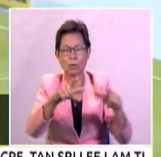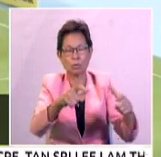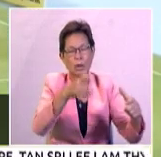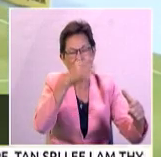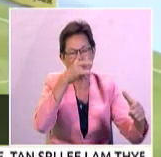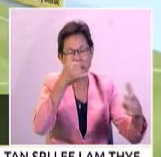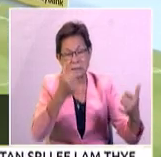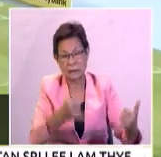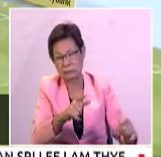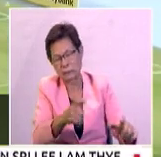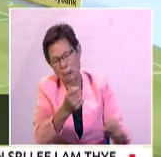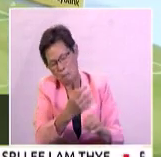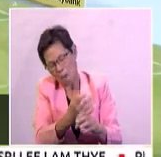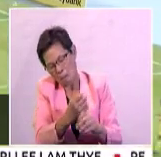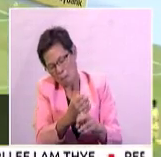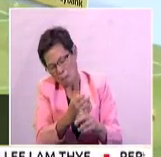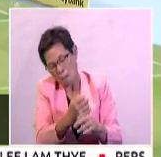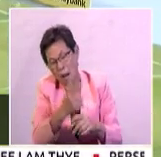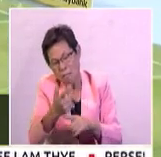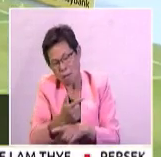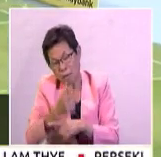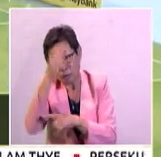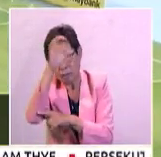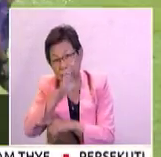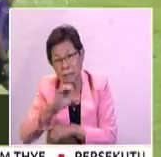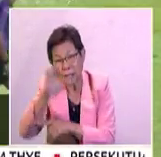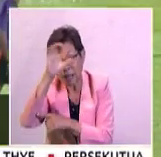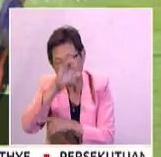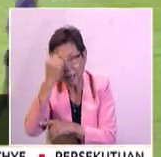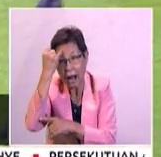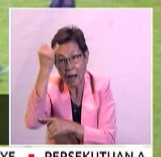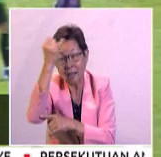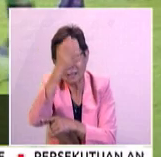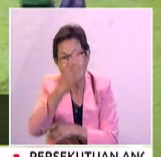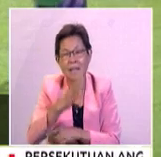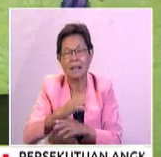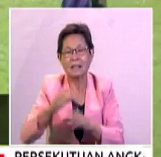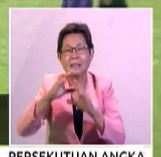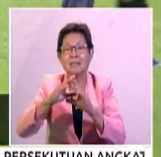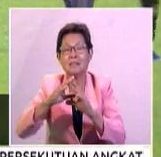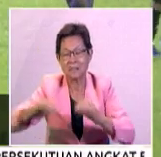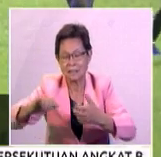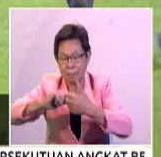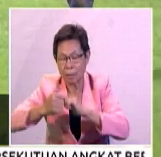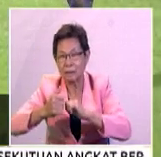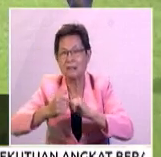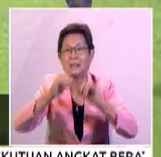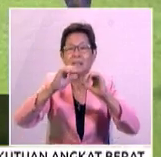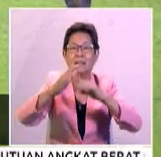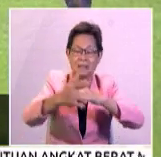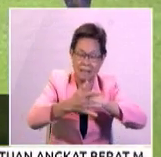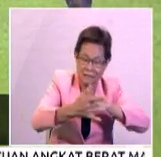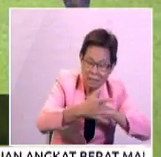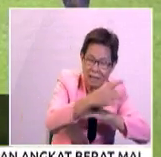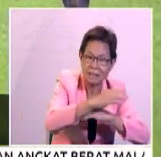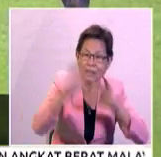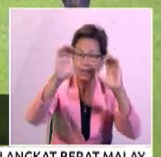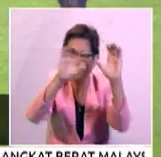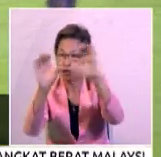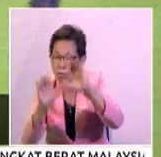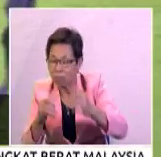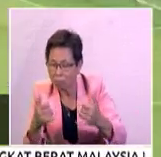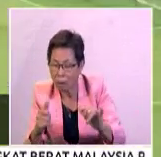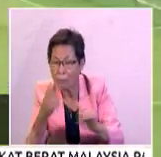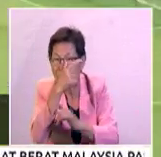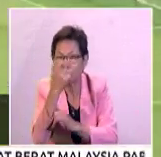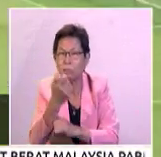kini giat menjalani latihan bagi mencari ramuan serta penyelesaian terbaik dari segi taktikal dan corak permainan memandangkan